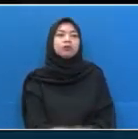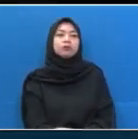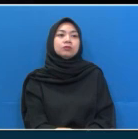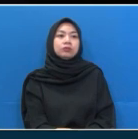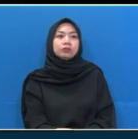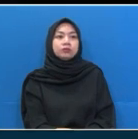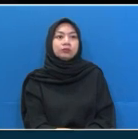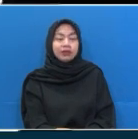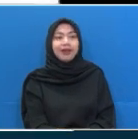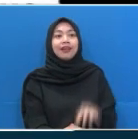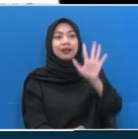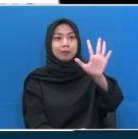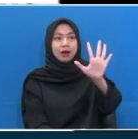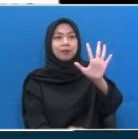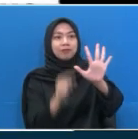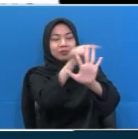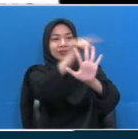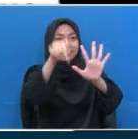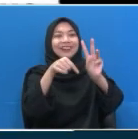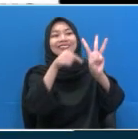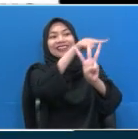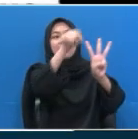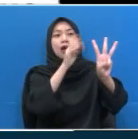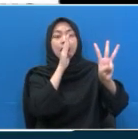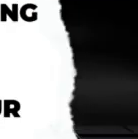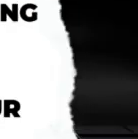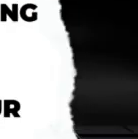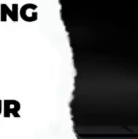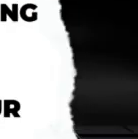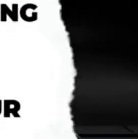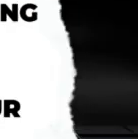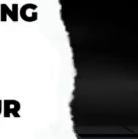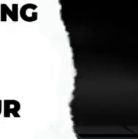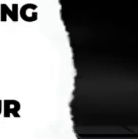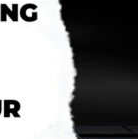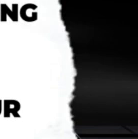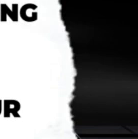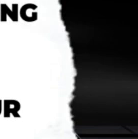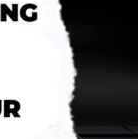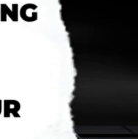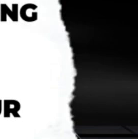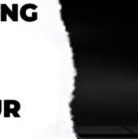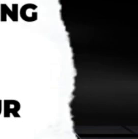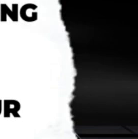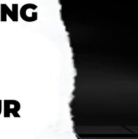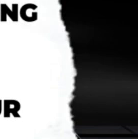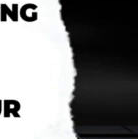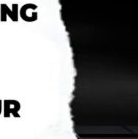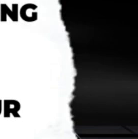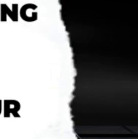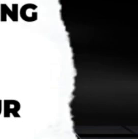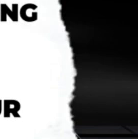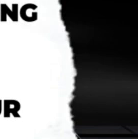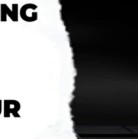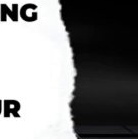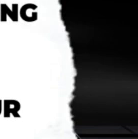dari 5 terdakwa tiga orang hasilnya terindikasi bohong yaitu sambo mendapat skor minus 8 Putri Cendrawati